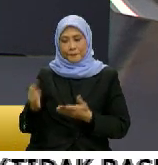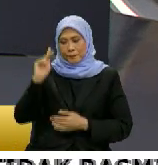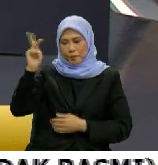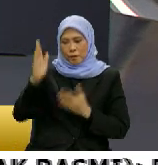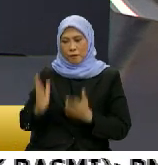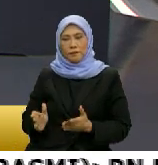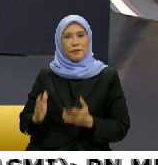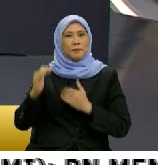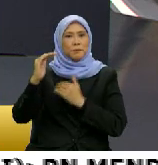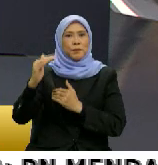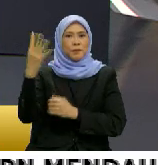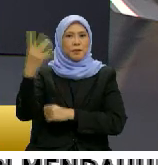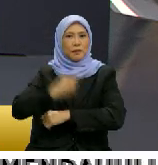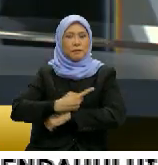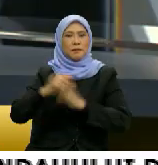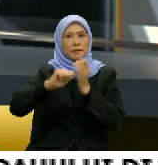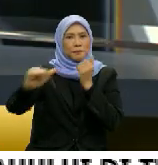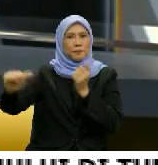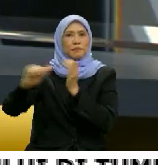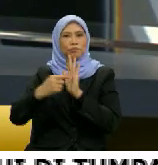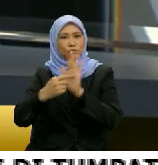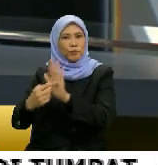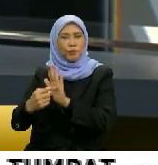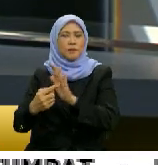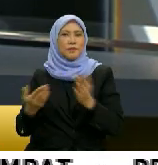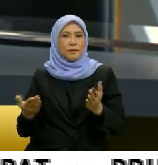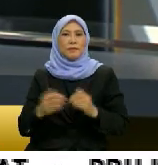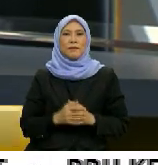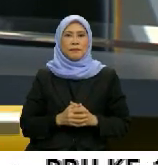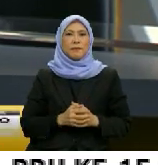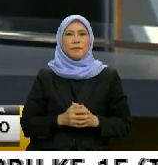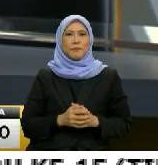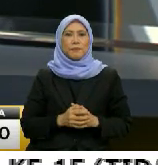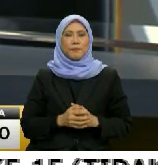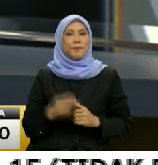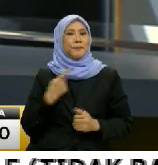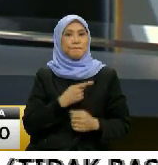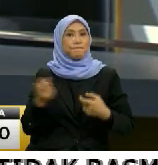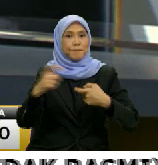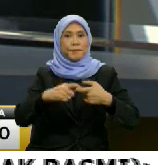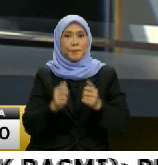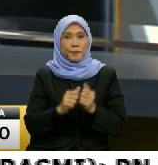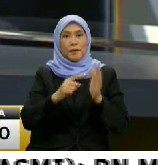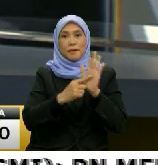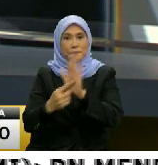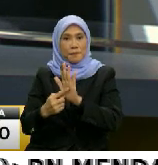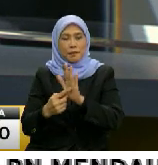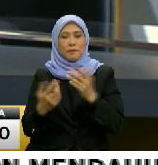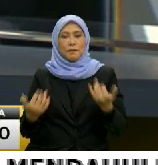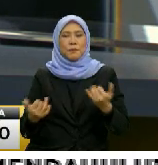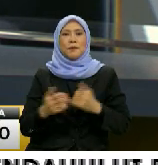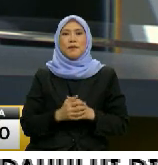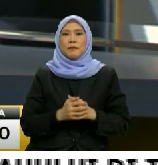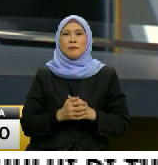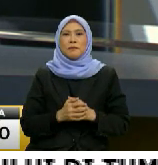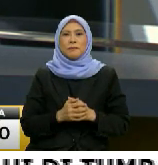kita melihat sepanjang tempoh 14 hari berkempen, tenang tadi saya rasa kita kaitlah dengan kempen itu. Malah perang poster